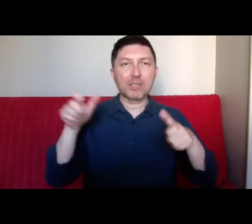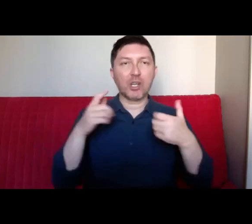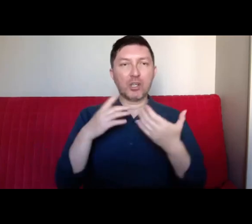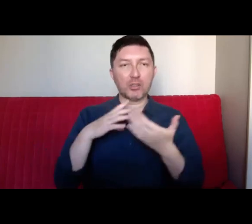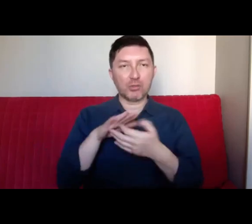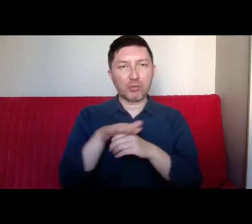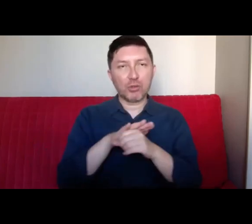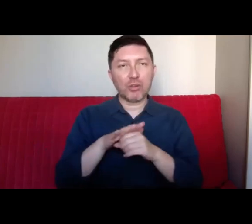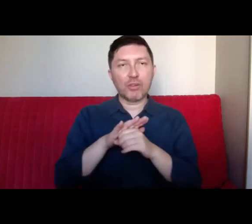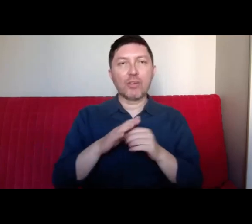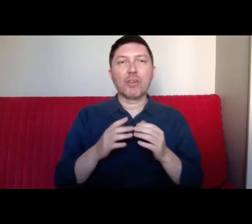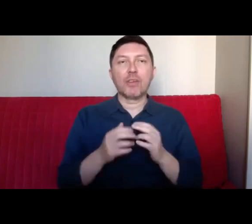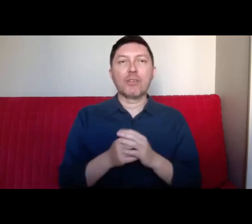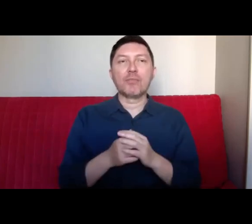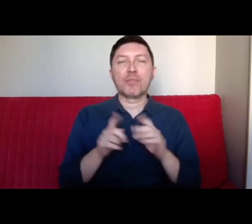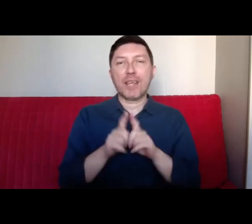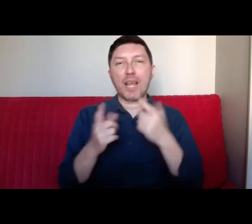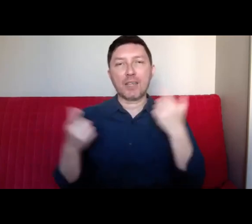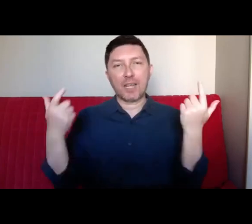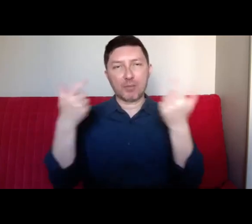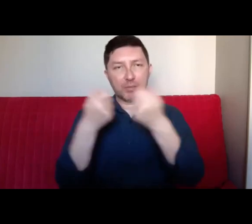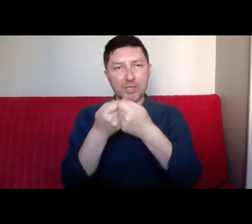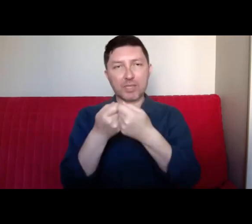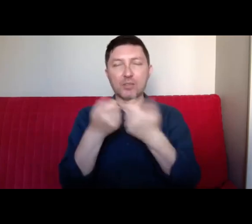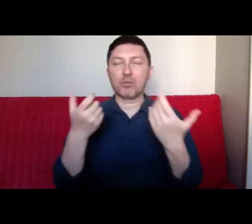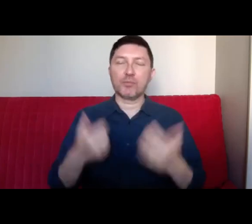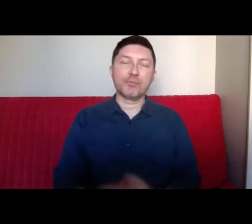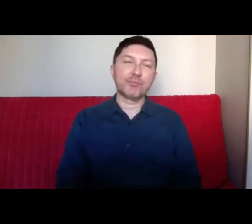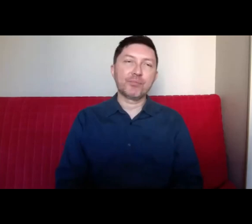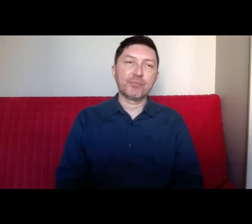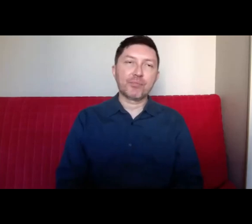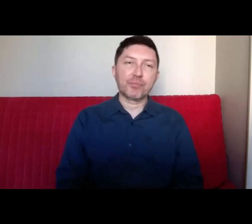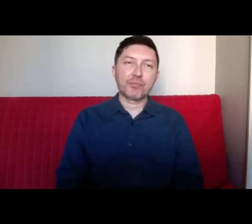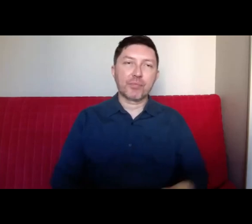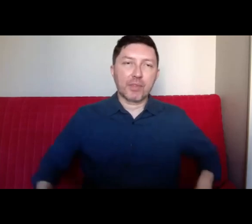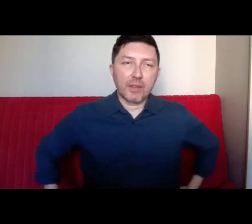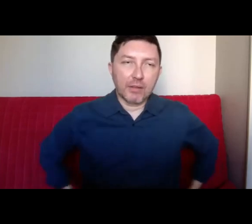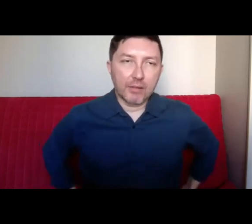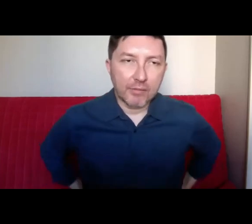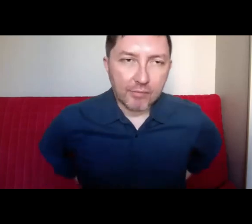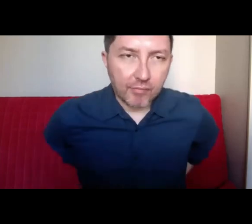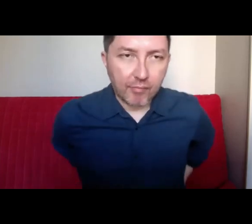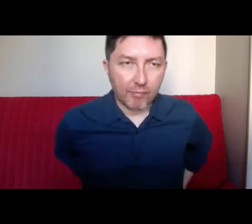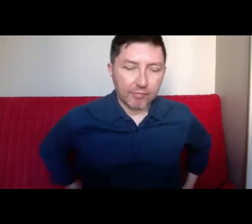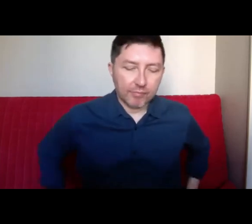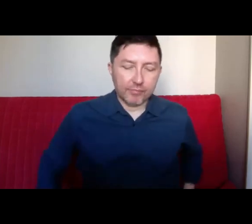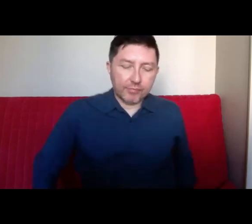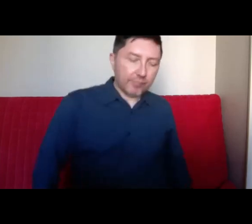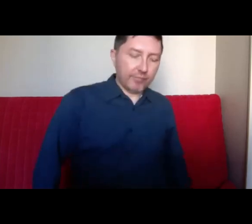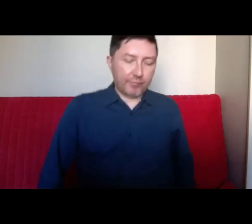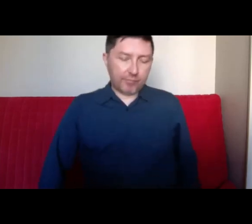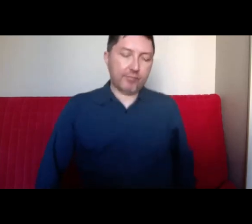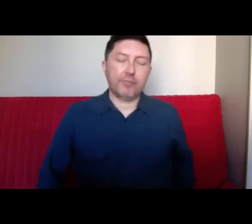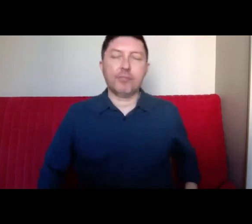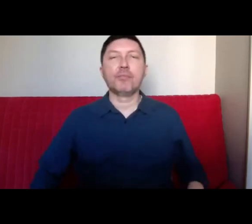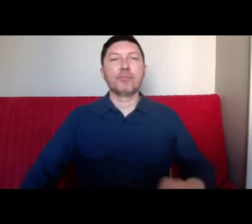l'abordabilité et l'adaptabilité. Et donc, nous sommes dans le projet DESC avec nos partenaires